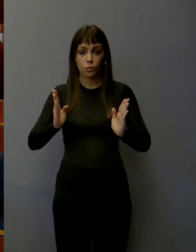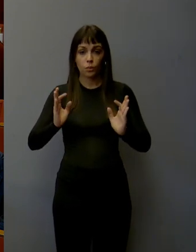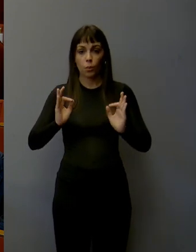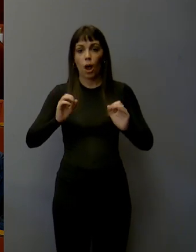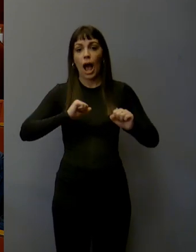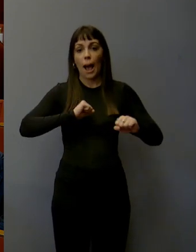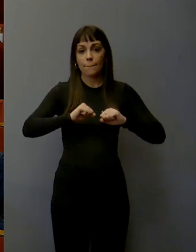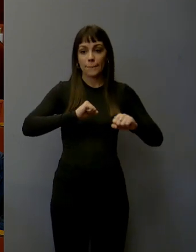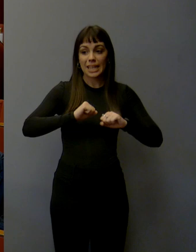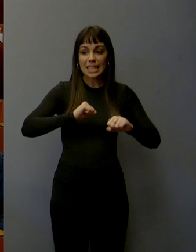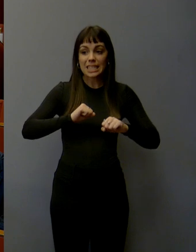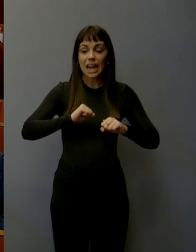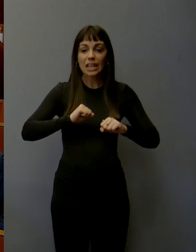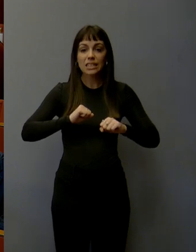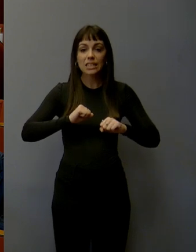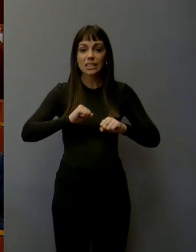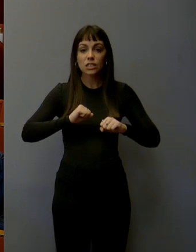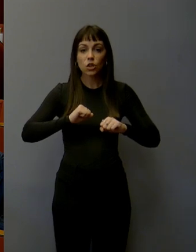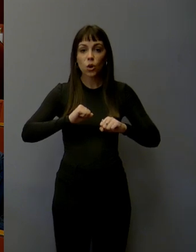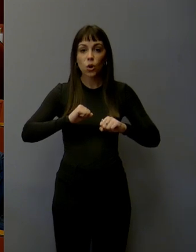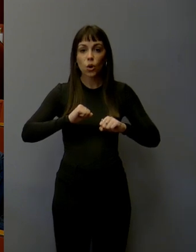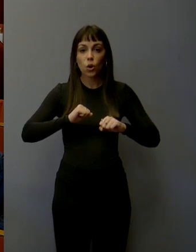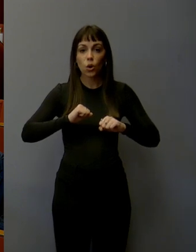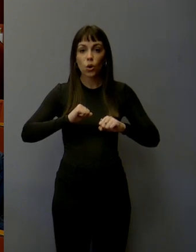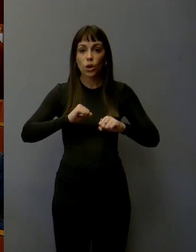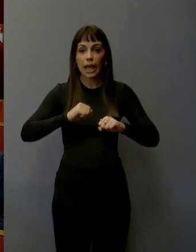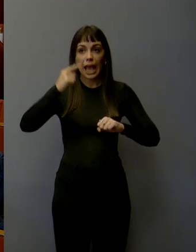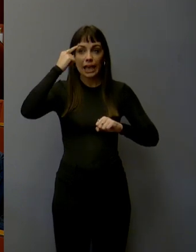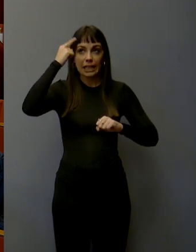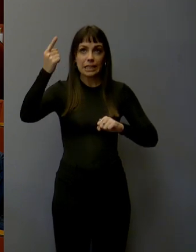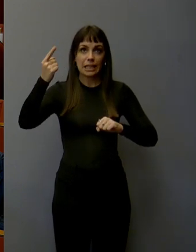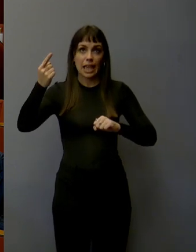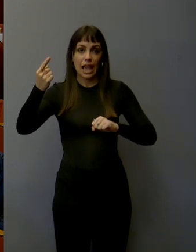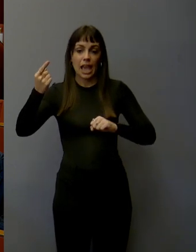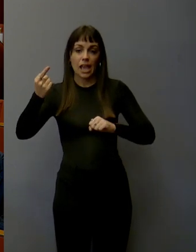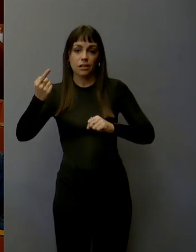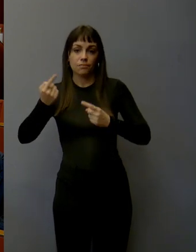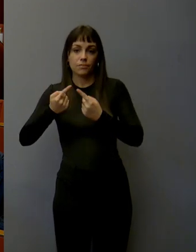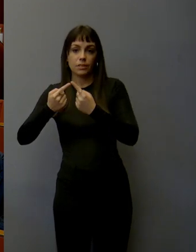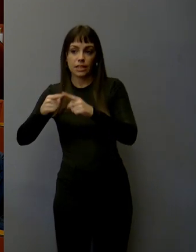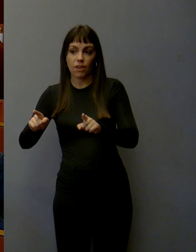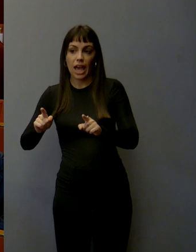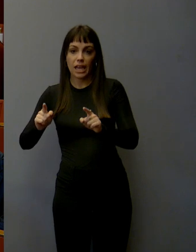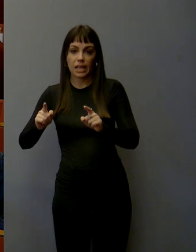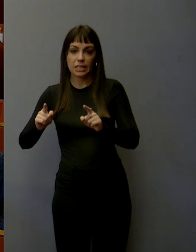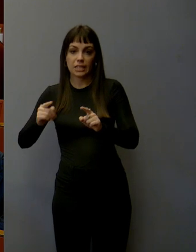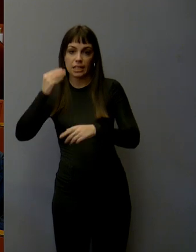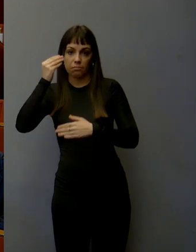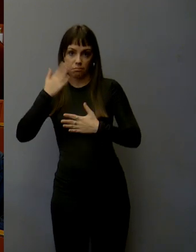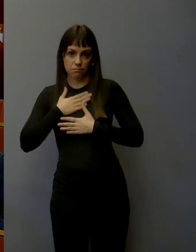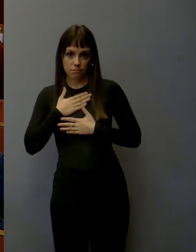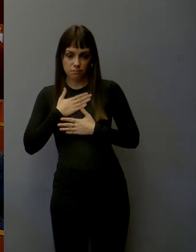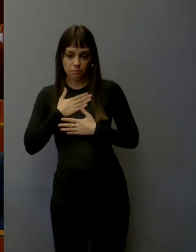priorità completamente diverse dalle mie ma non soltanto dalle mie diverse anche da quelle delle altre città lei simili basti guardare